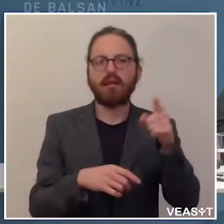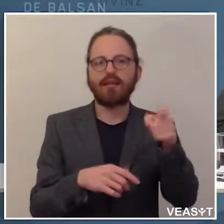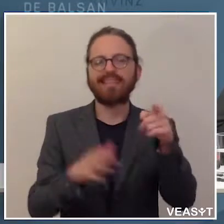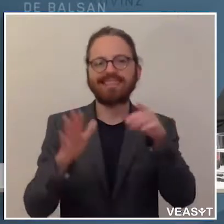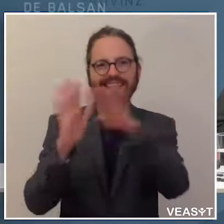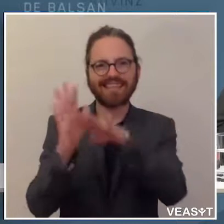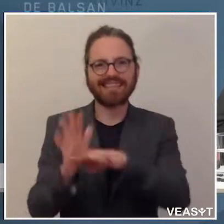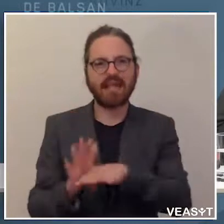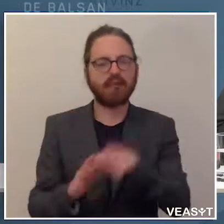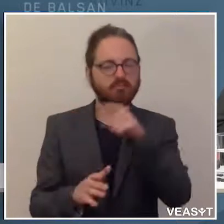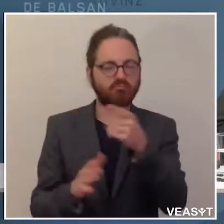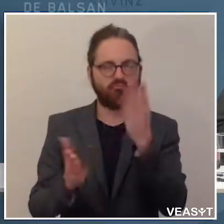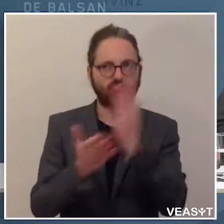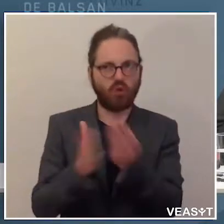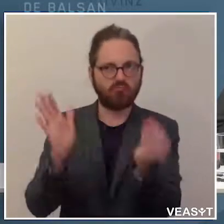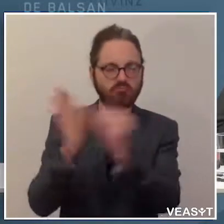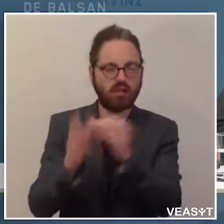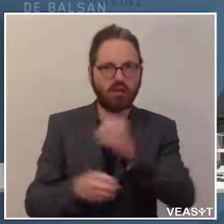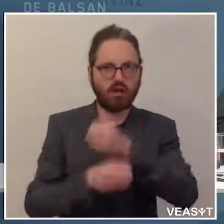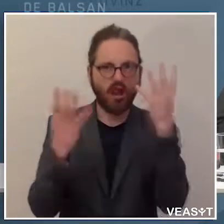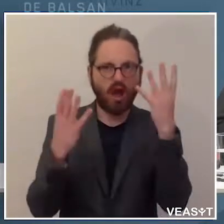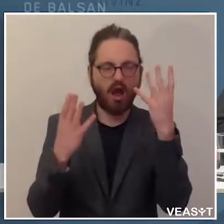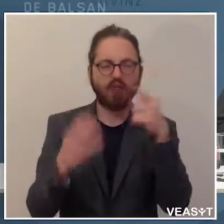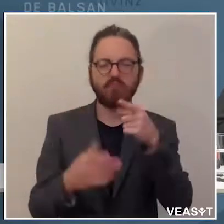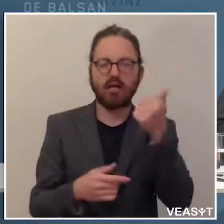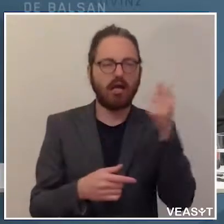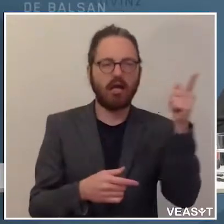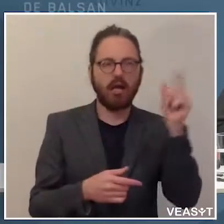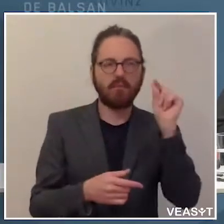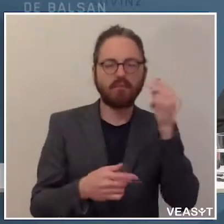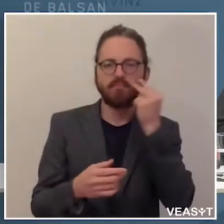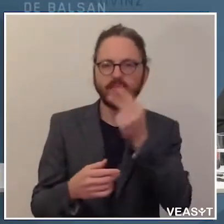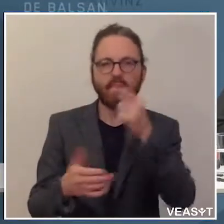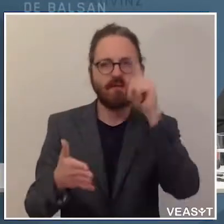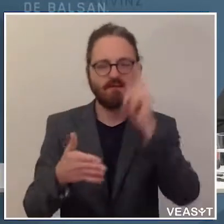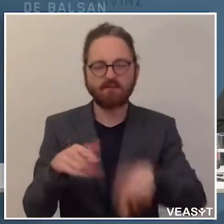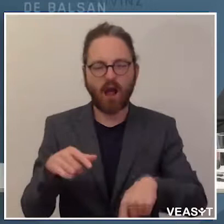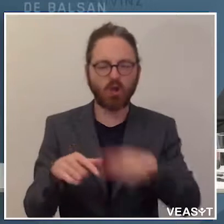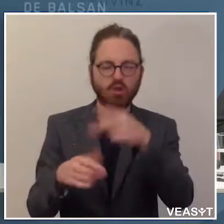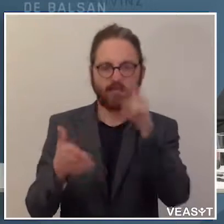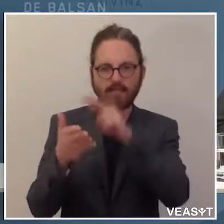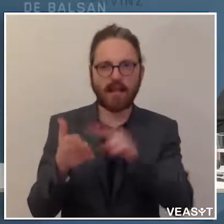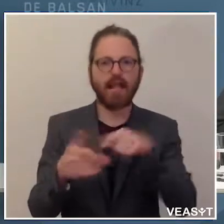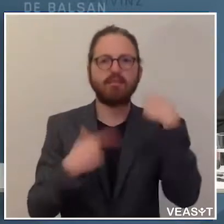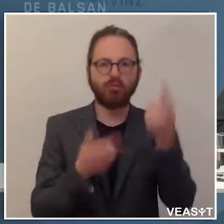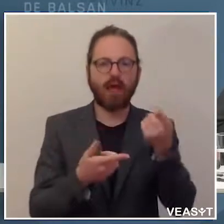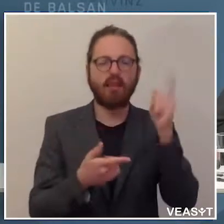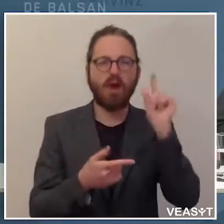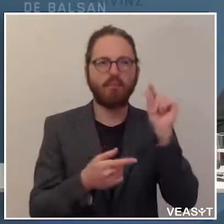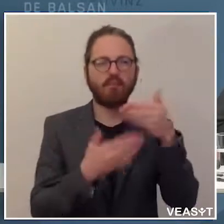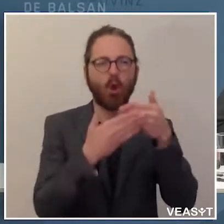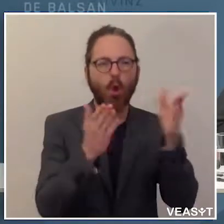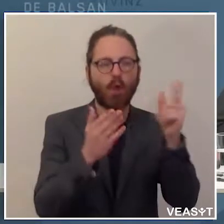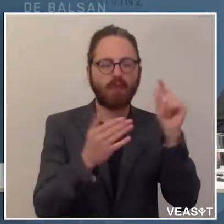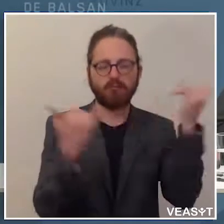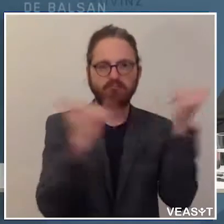da fiona treni knesset stanic la ruspa tiratasi e man file cento preti 80 grande spinta mitica